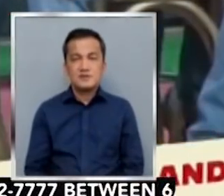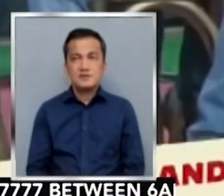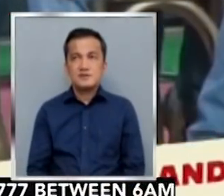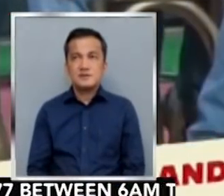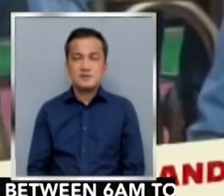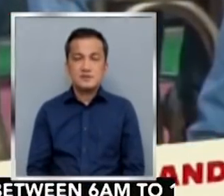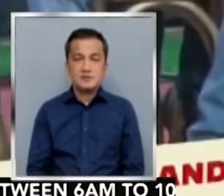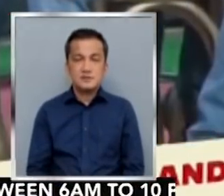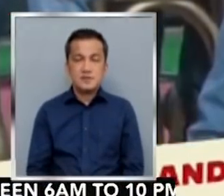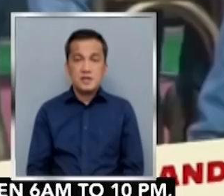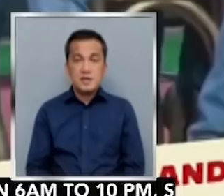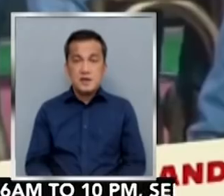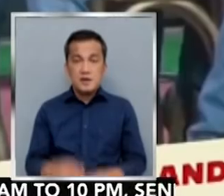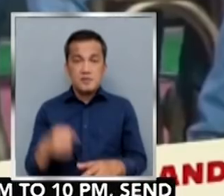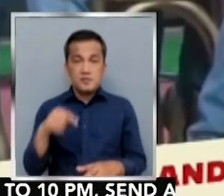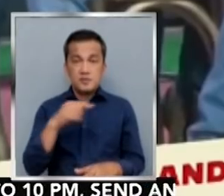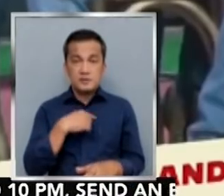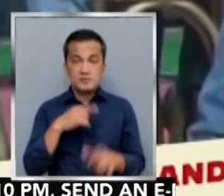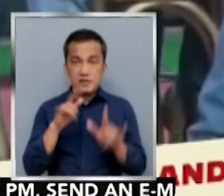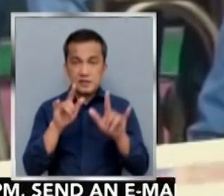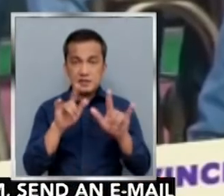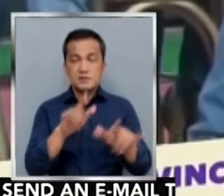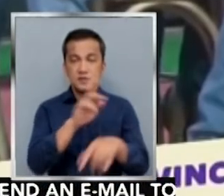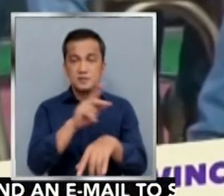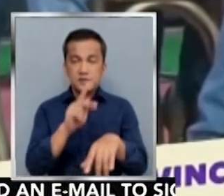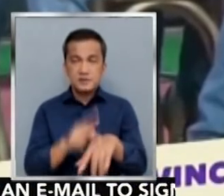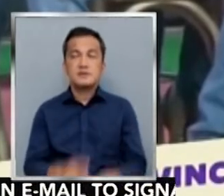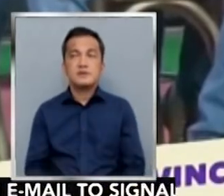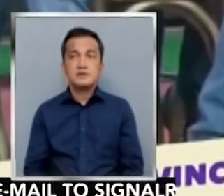Mahalin natin ang Pilipinas!